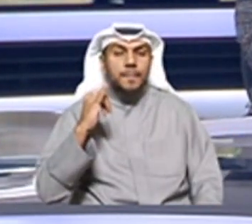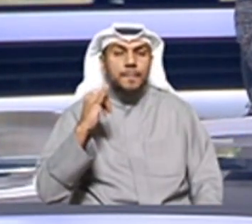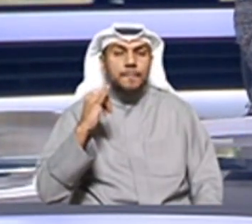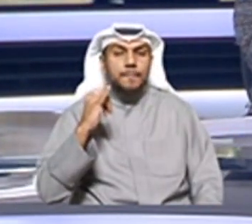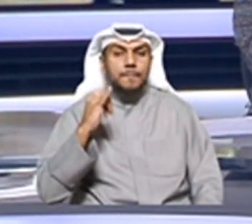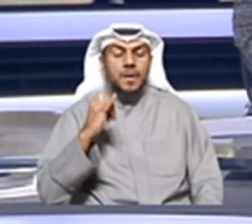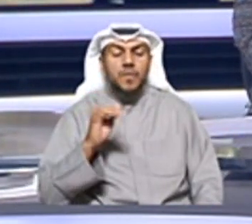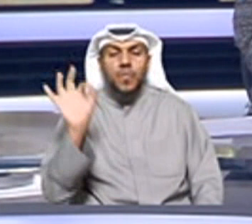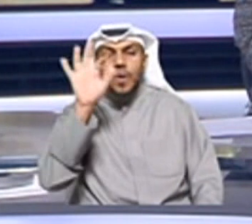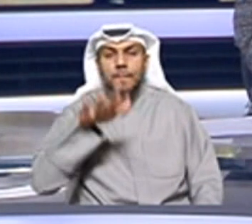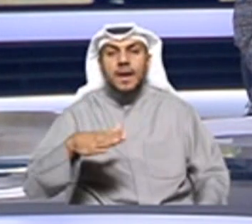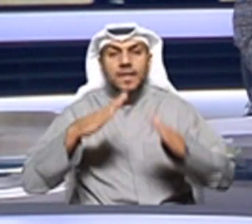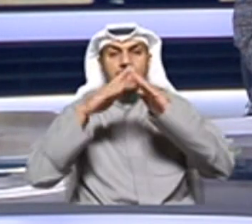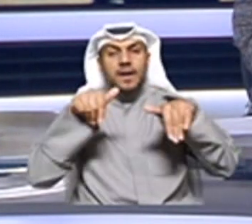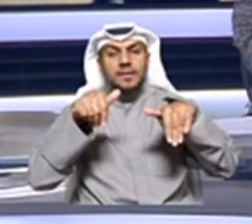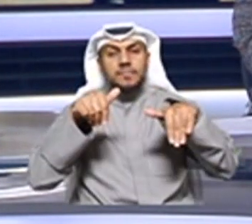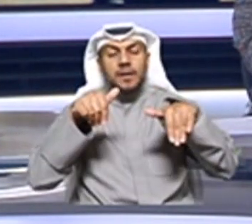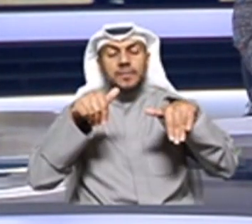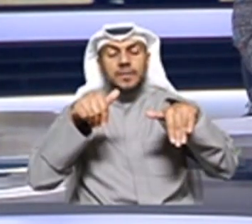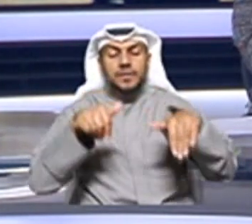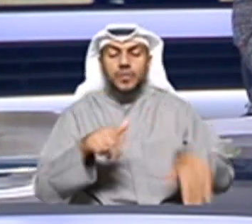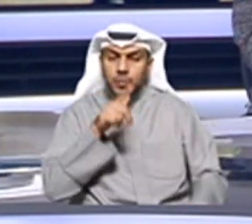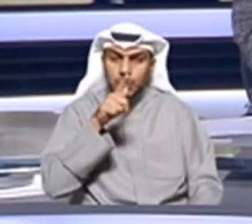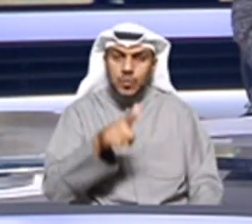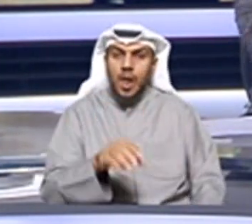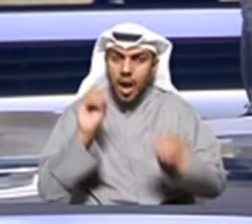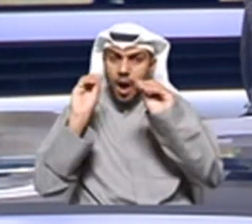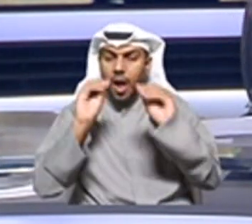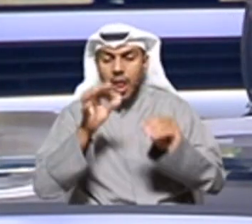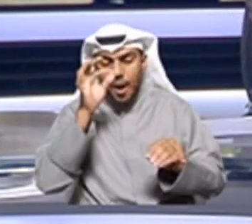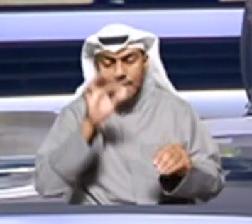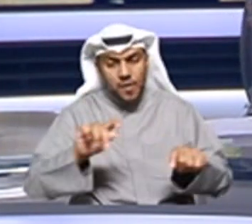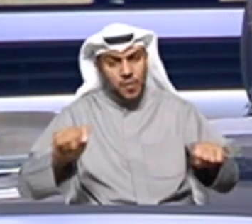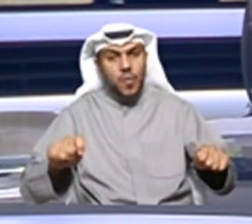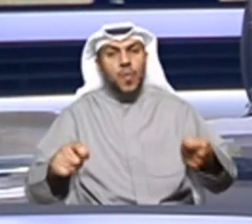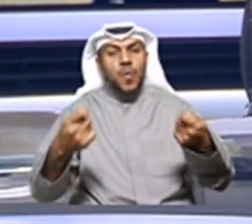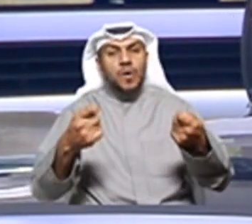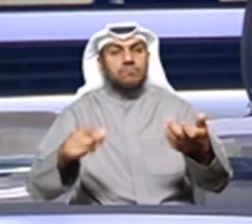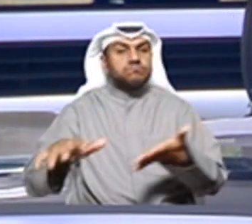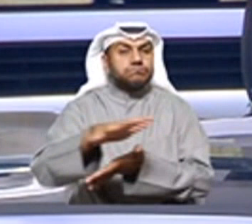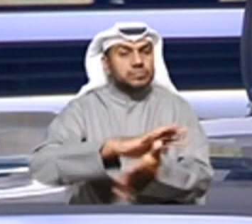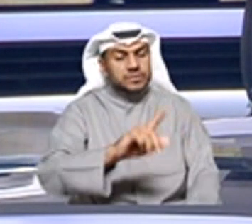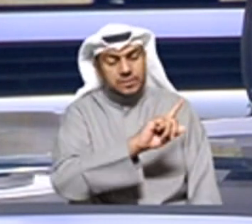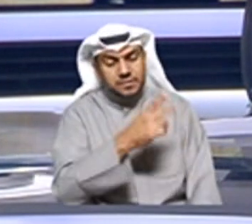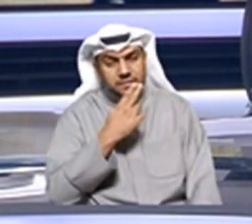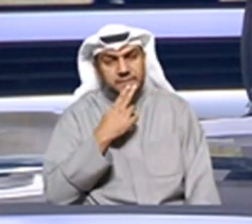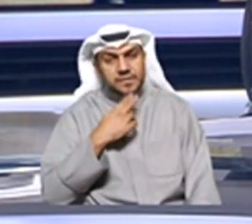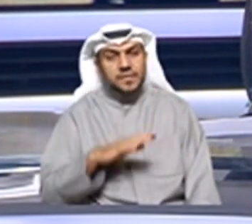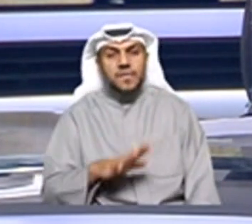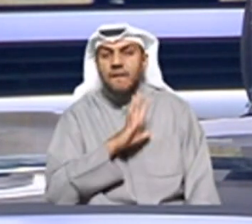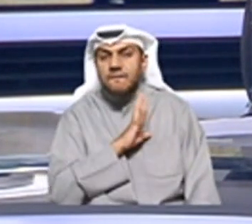ودعم القضايا العربية الكبرى. كما جدد البرلمان العربي كل الممارسات التي تقوم بها سلطة